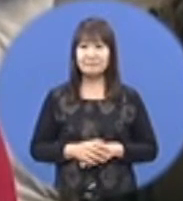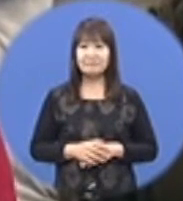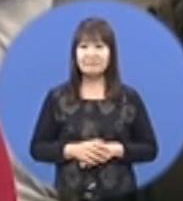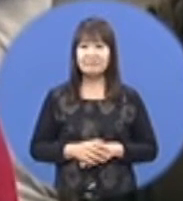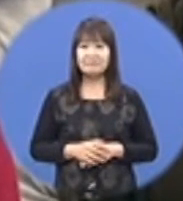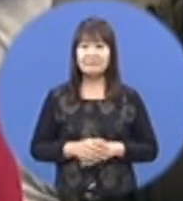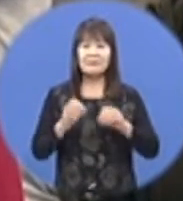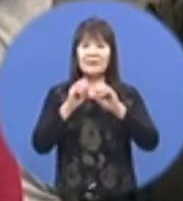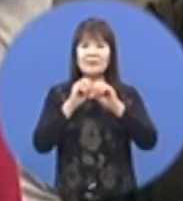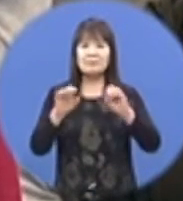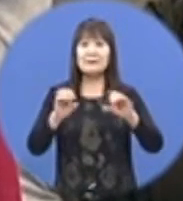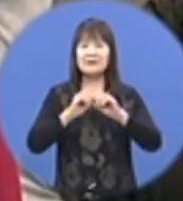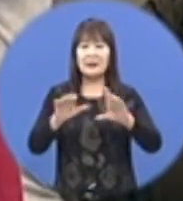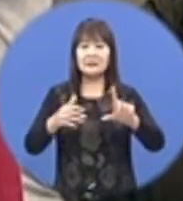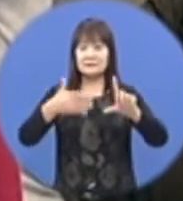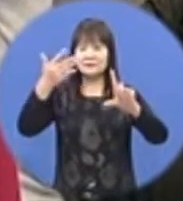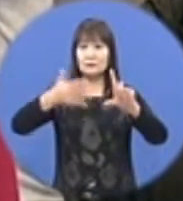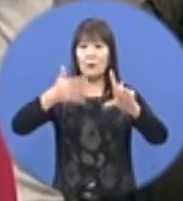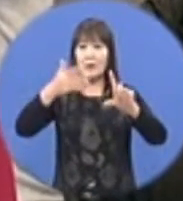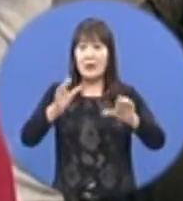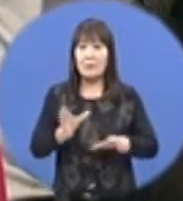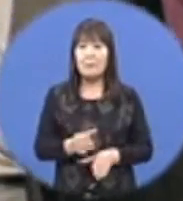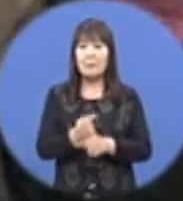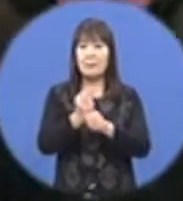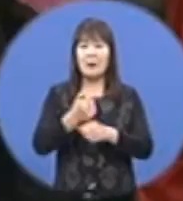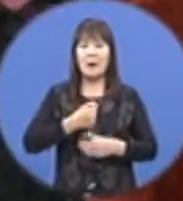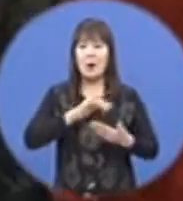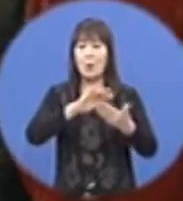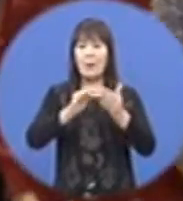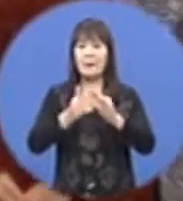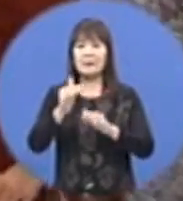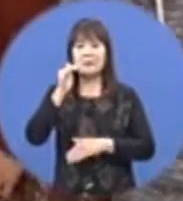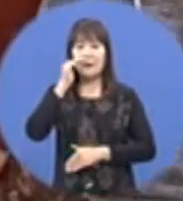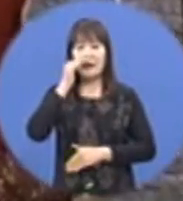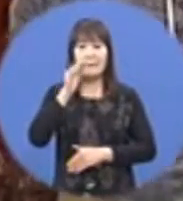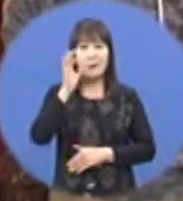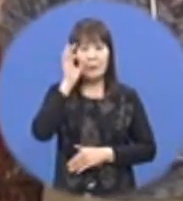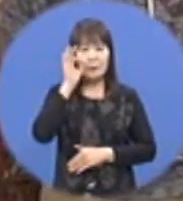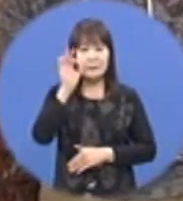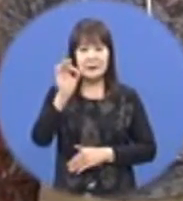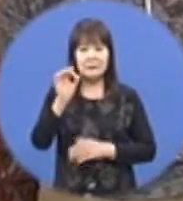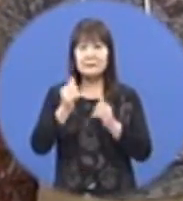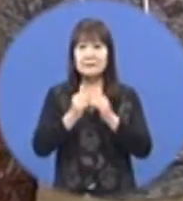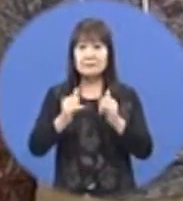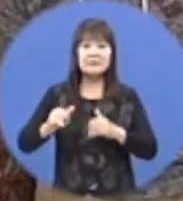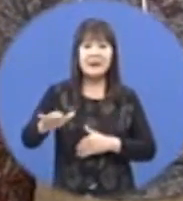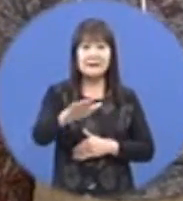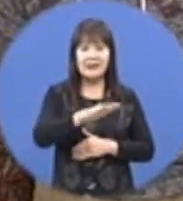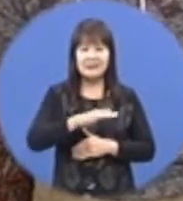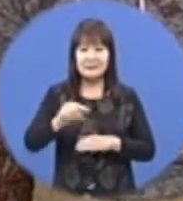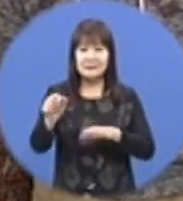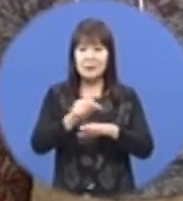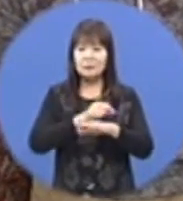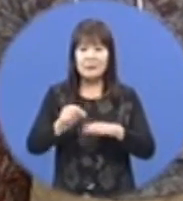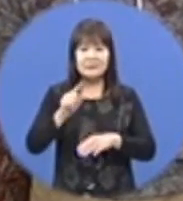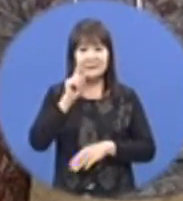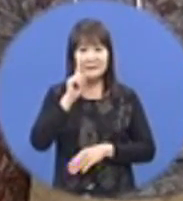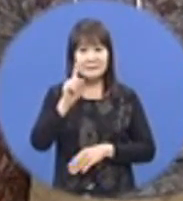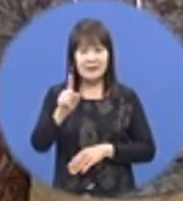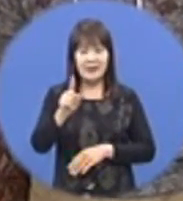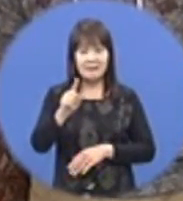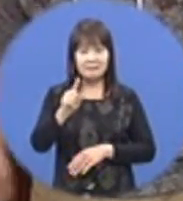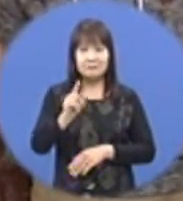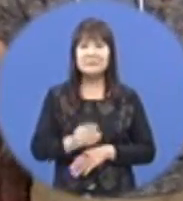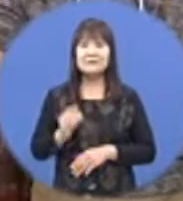それでは PR 動画のダイジェスト版を我が町和歌山をご覧の皆さんに特別にご覧いただきます。